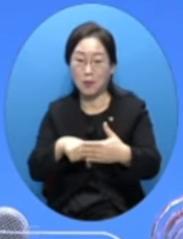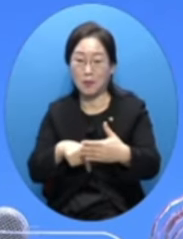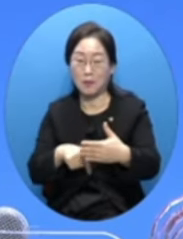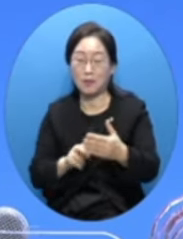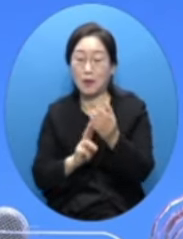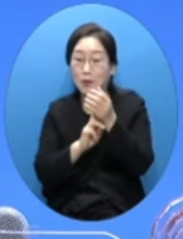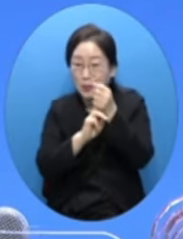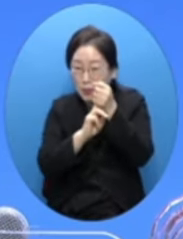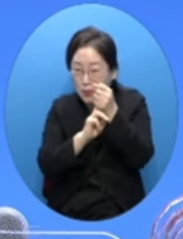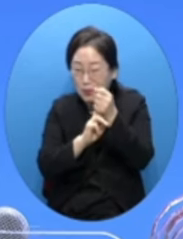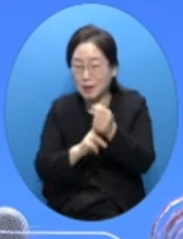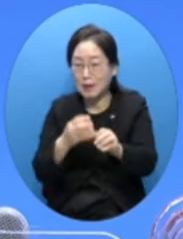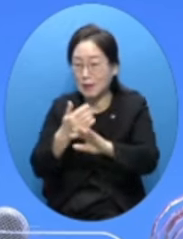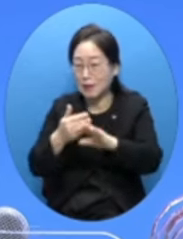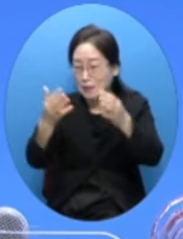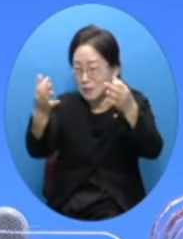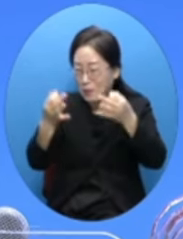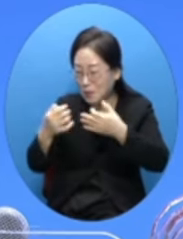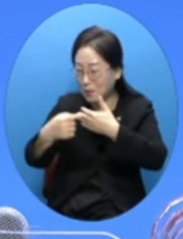잘 보이려고